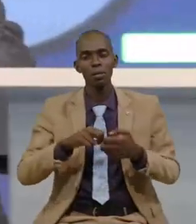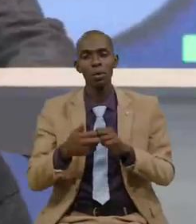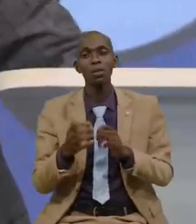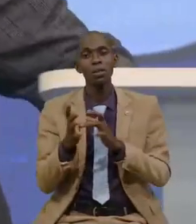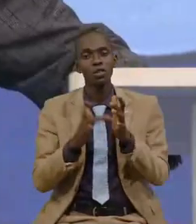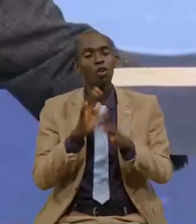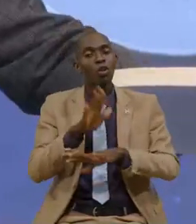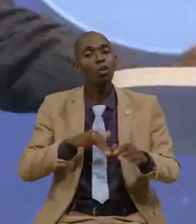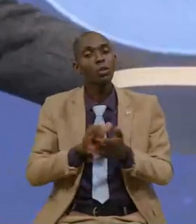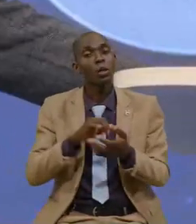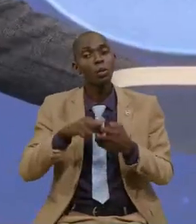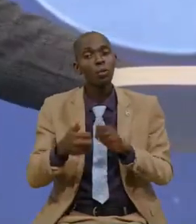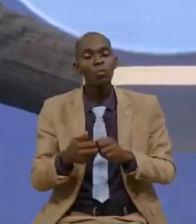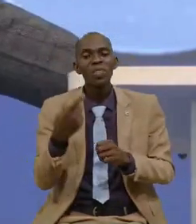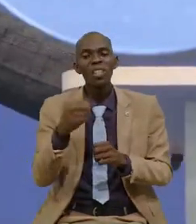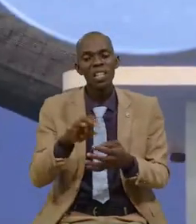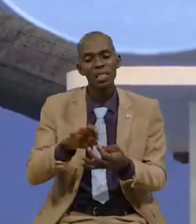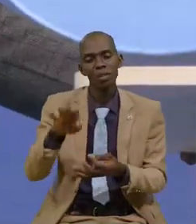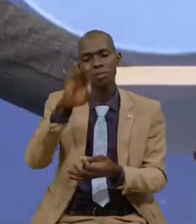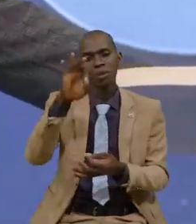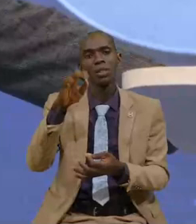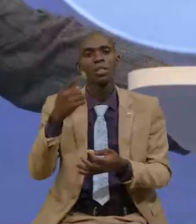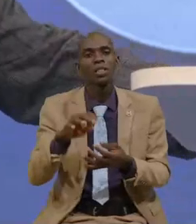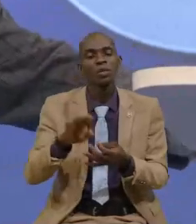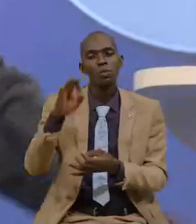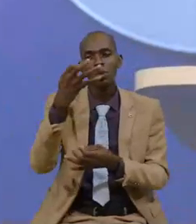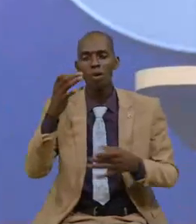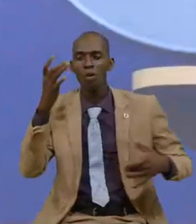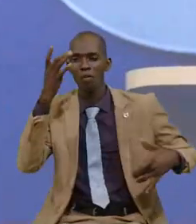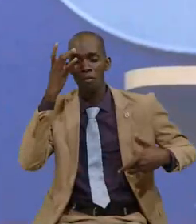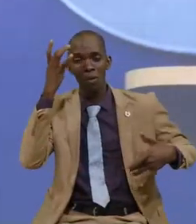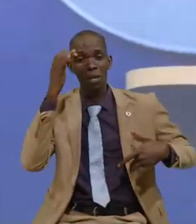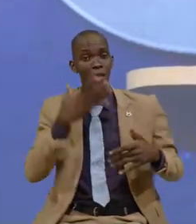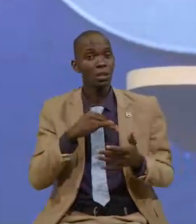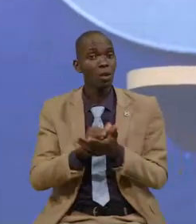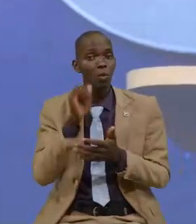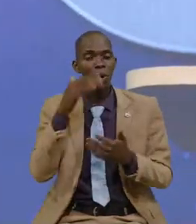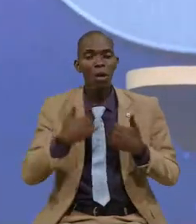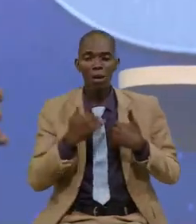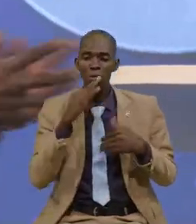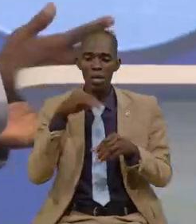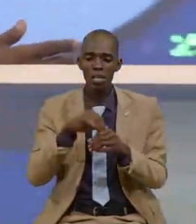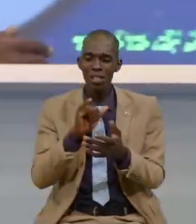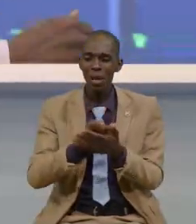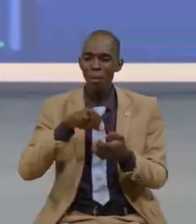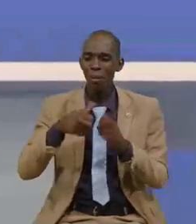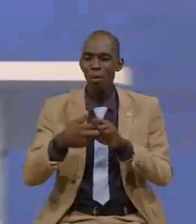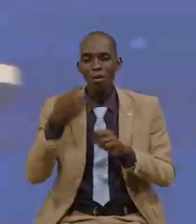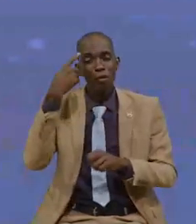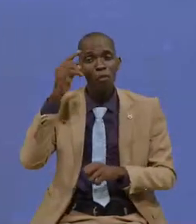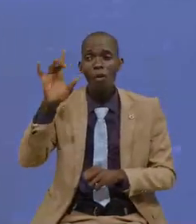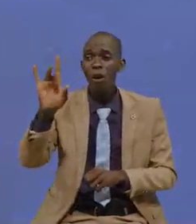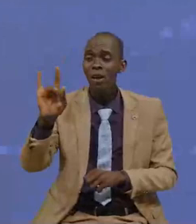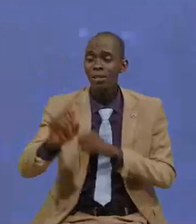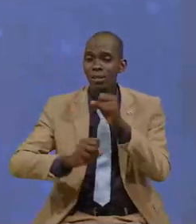esprit. Jésus l'a appelé un esprit qui la rendait infirme. Et la femme là était liée depuis 18 ans